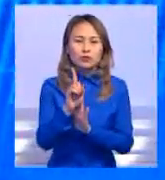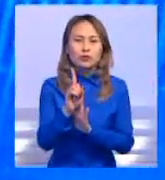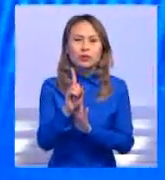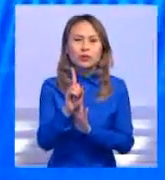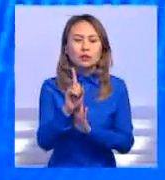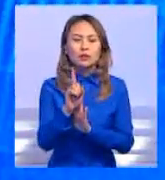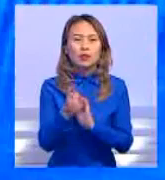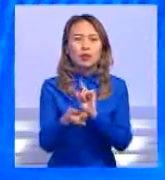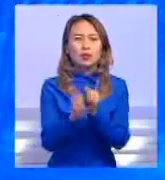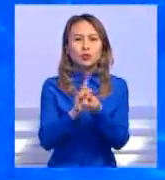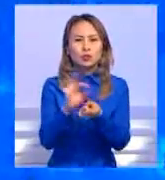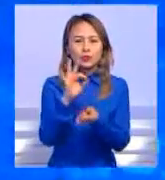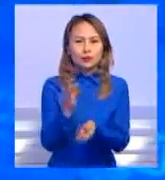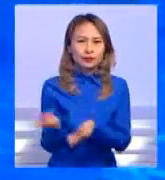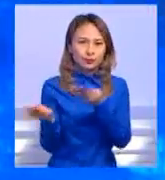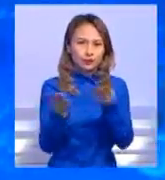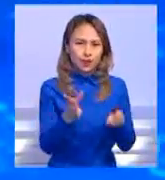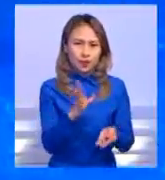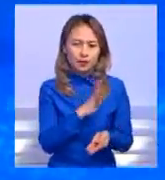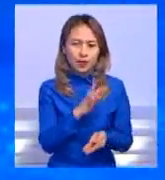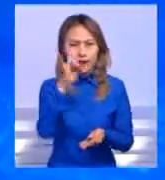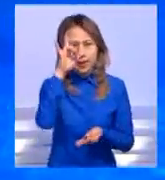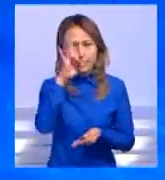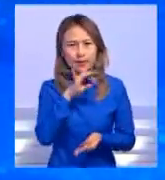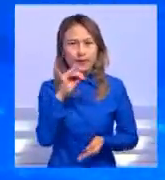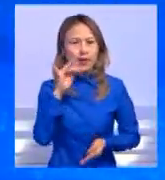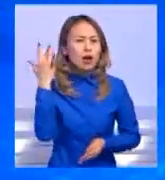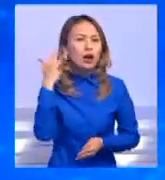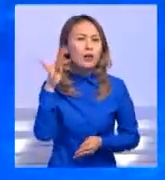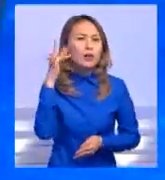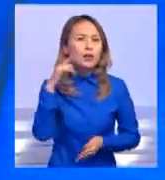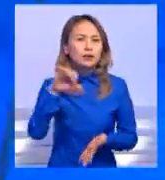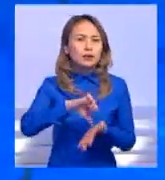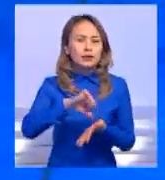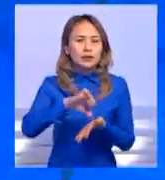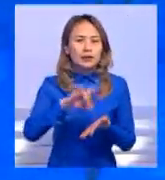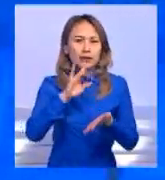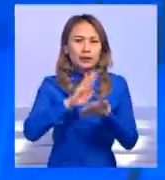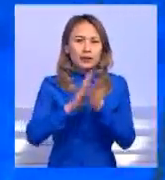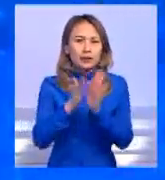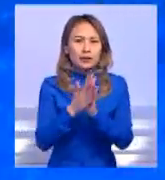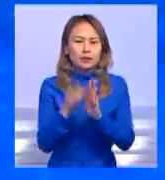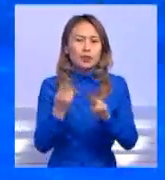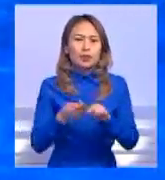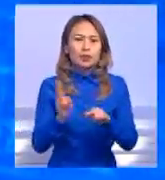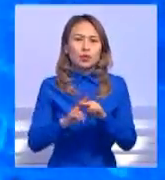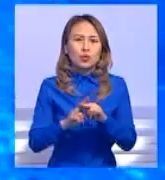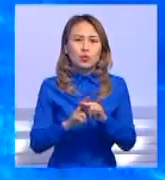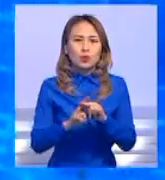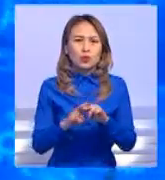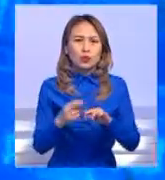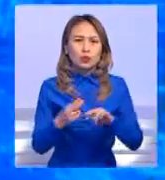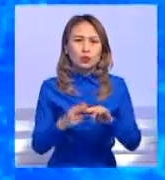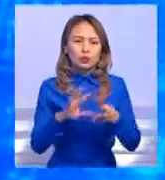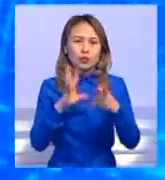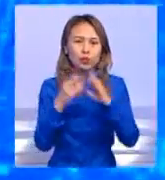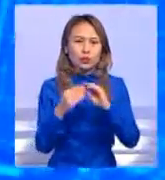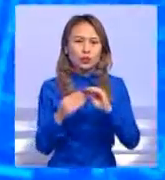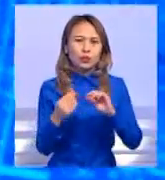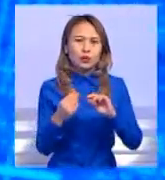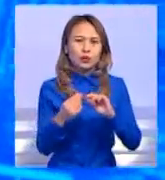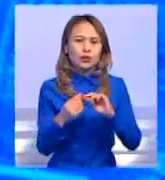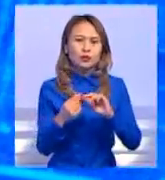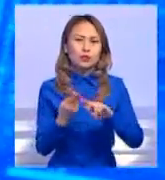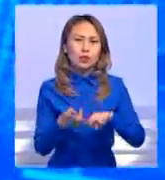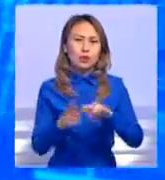оны ратификациялауды ұсынды. Атап өтейік, Қазақстан мен ақш үміткерлері арасындағы келісімге өткізуге енгізу туралы